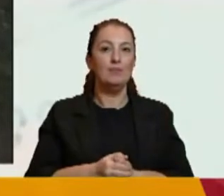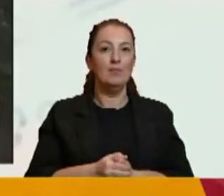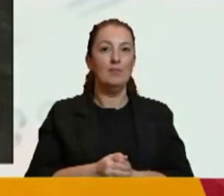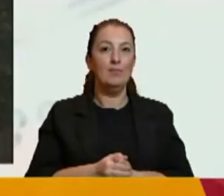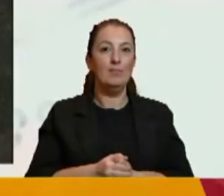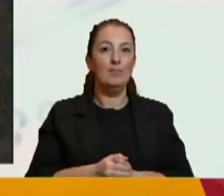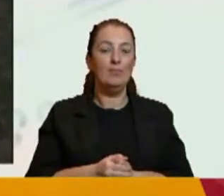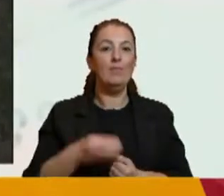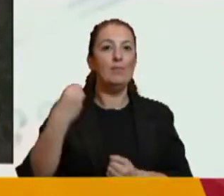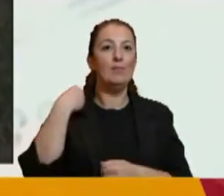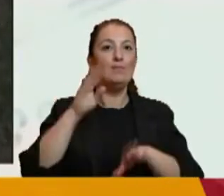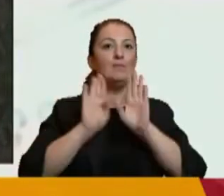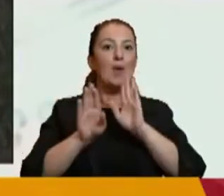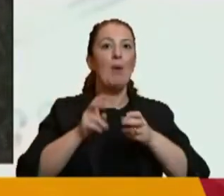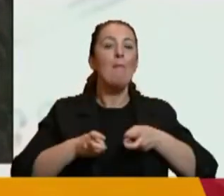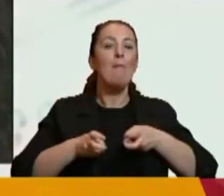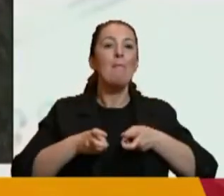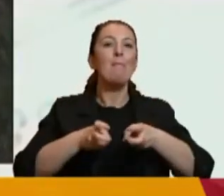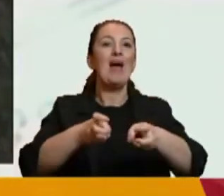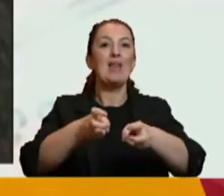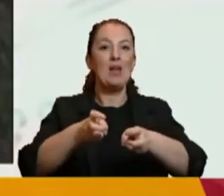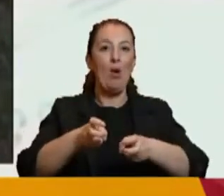bu Yenikapı metro